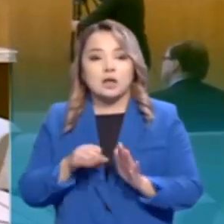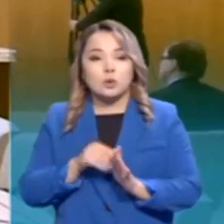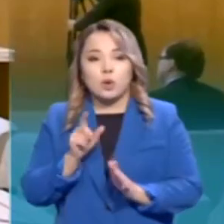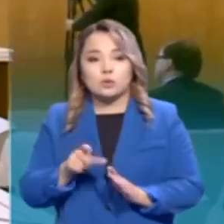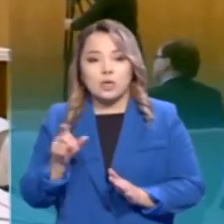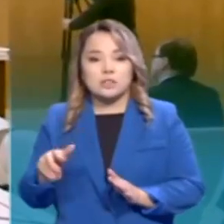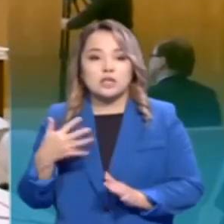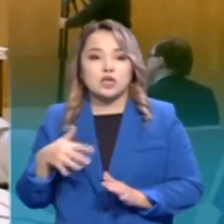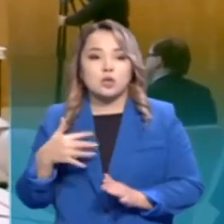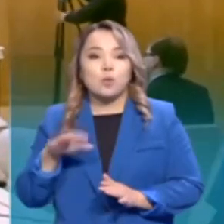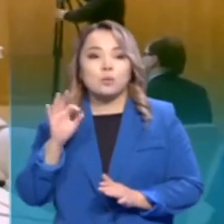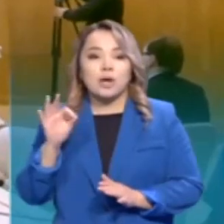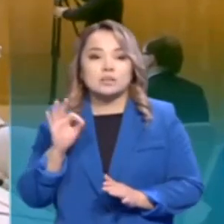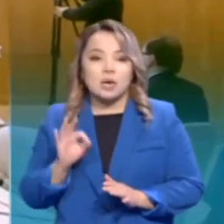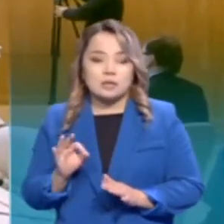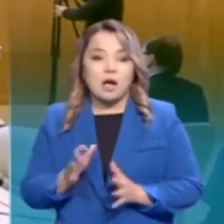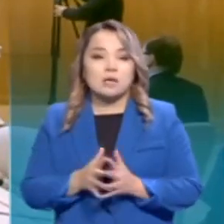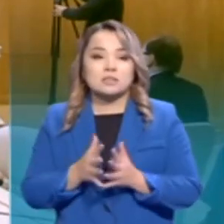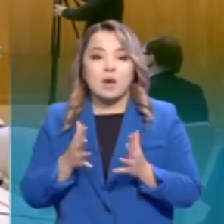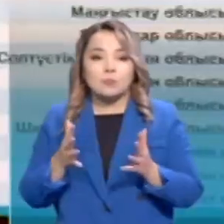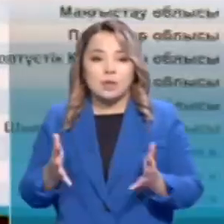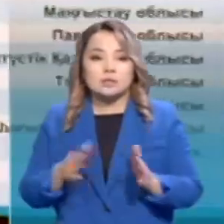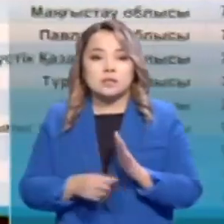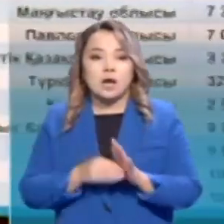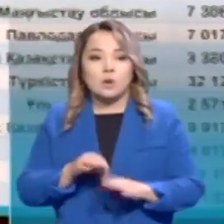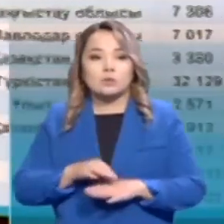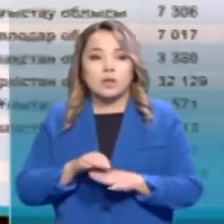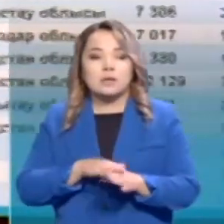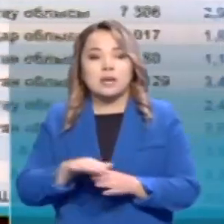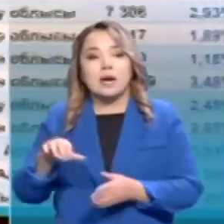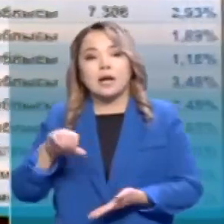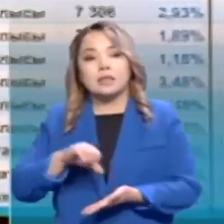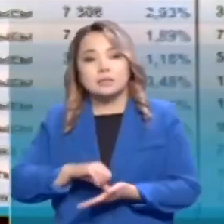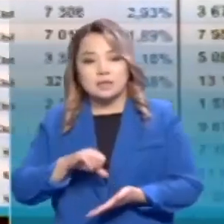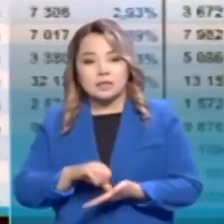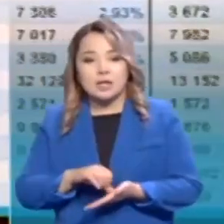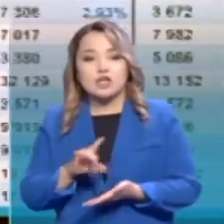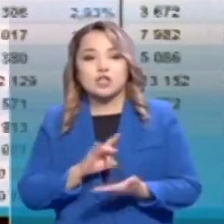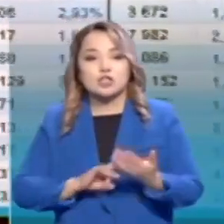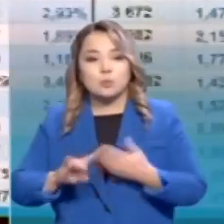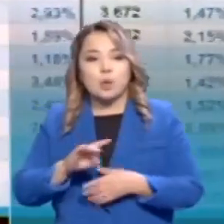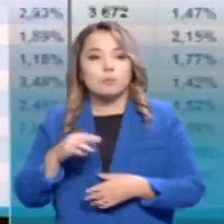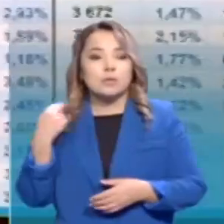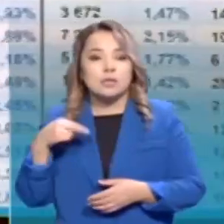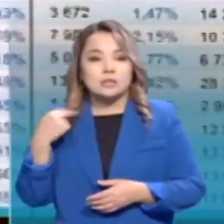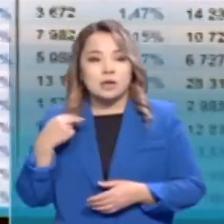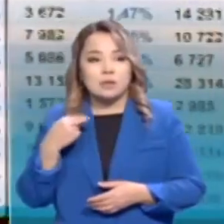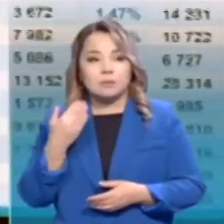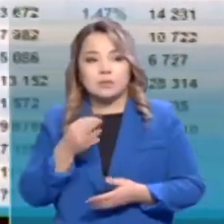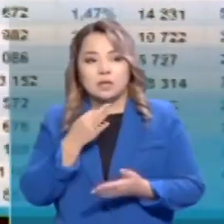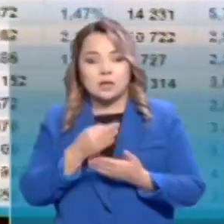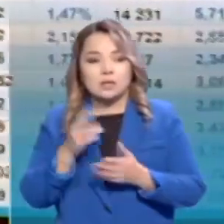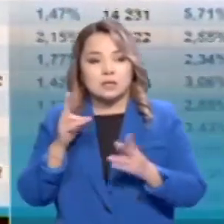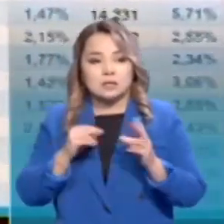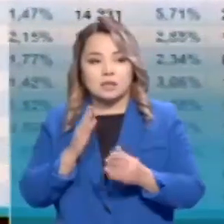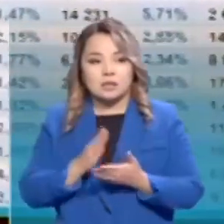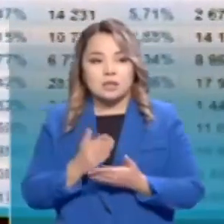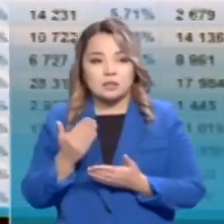сайлаушылардың 50%-нен астамының дауысын алған кандидат республика президенті болып